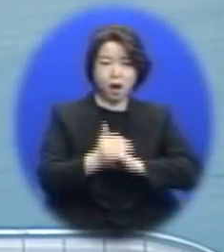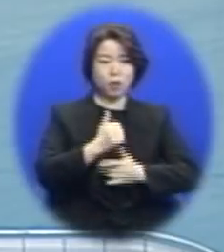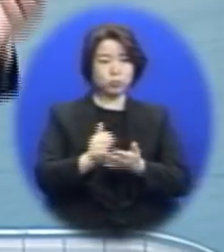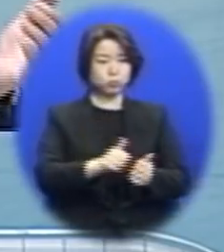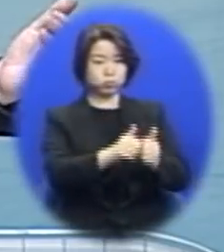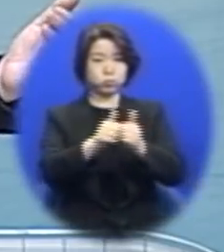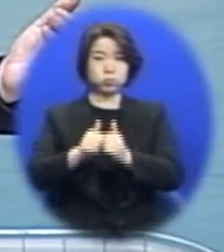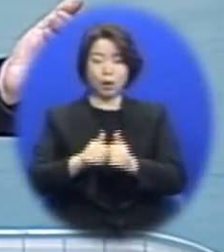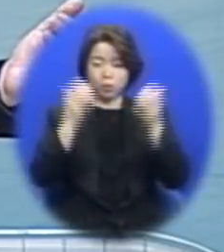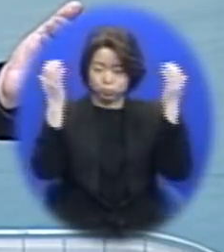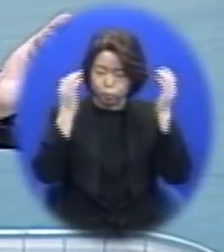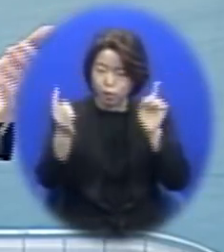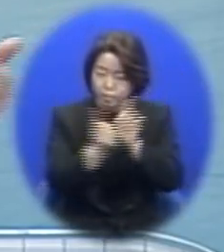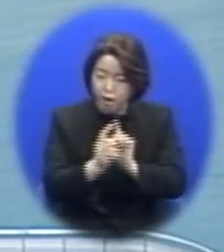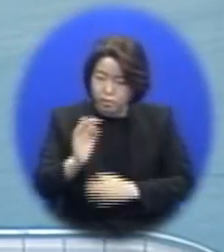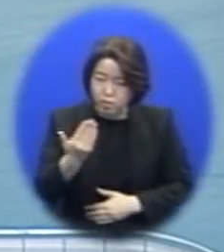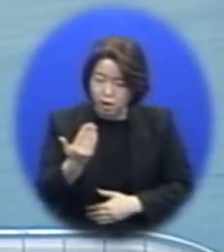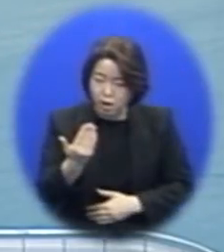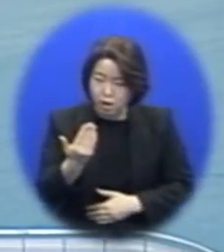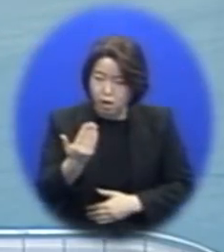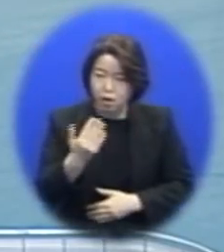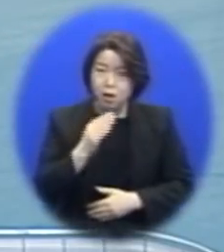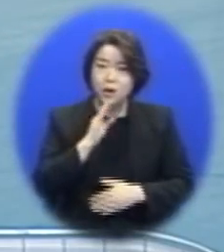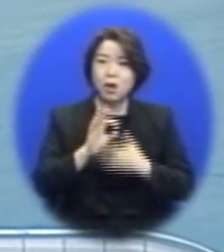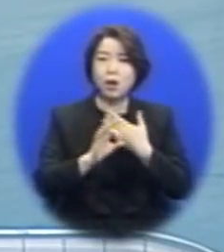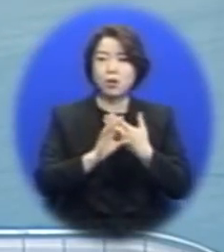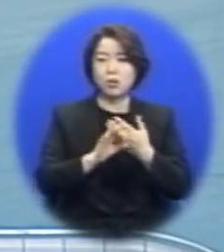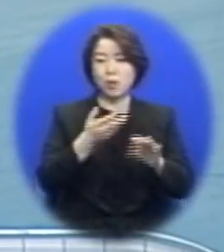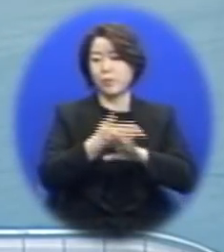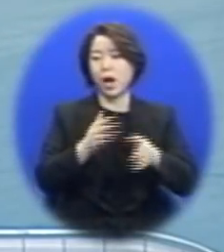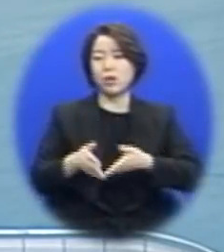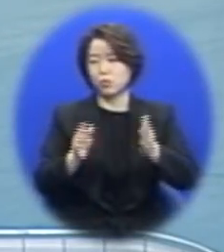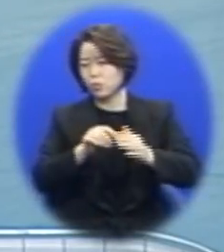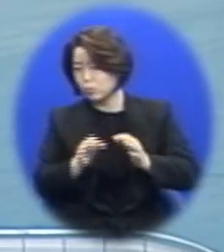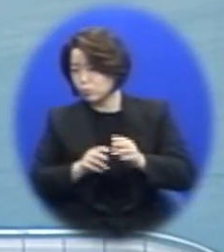동행하면 고난을 당하게 될 것이라 그러면 열 길로 도망갈 것